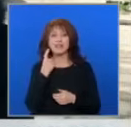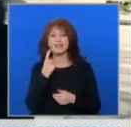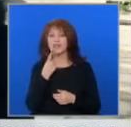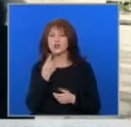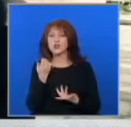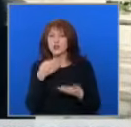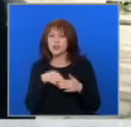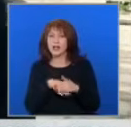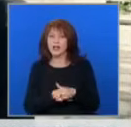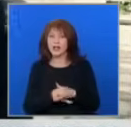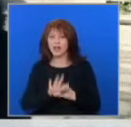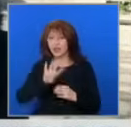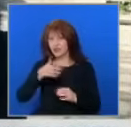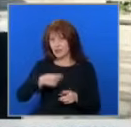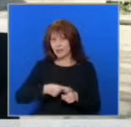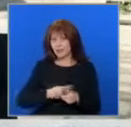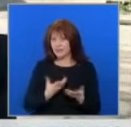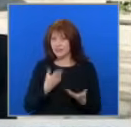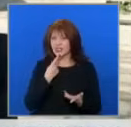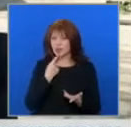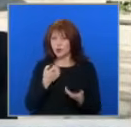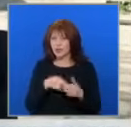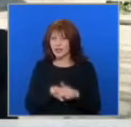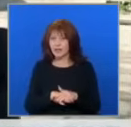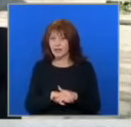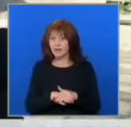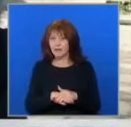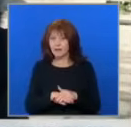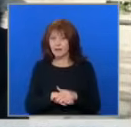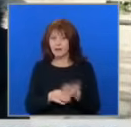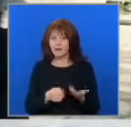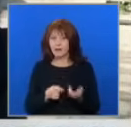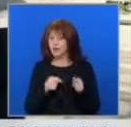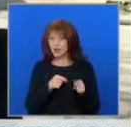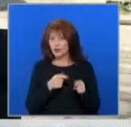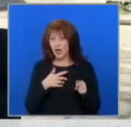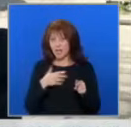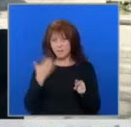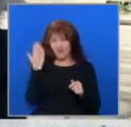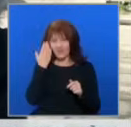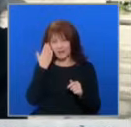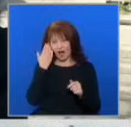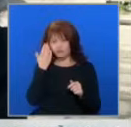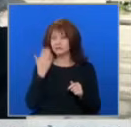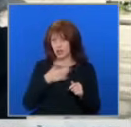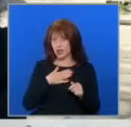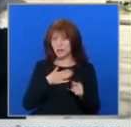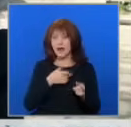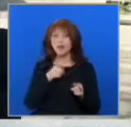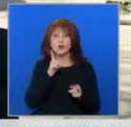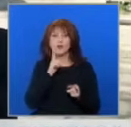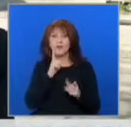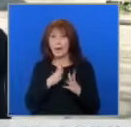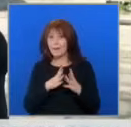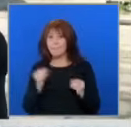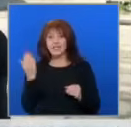съкри? 4 месеца. Защо съкри? Че и той има някаква вина, има някаква вина. Той човек без